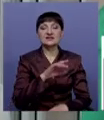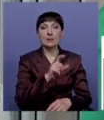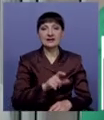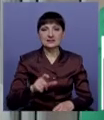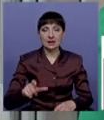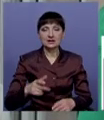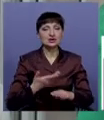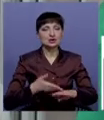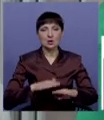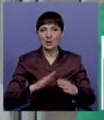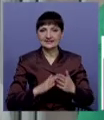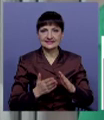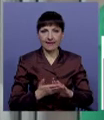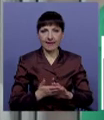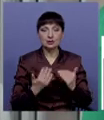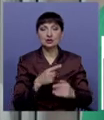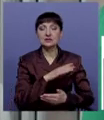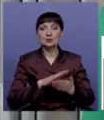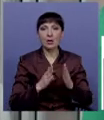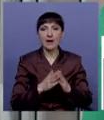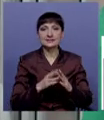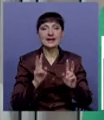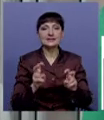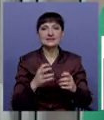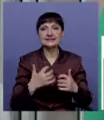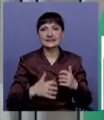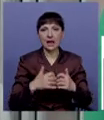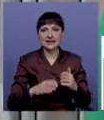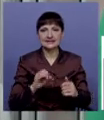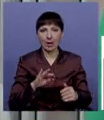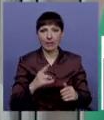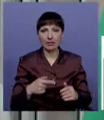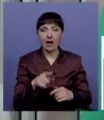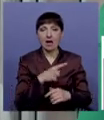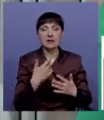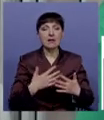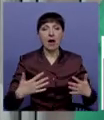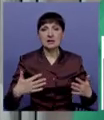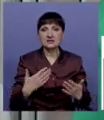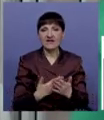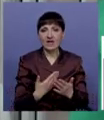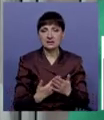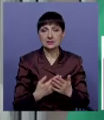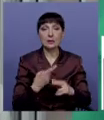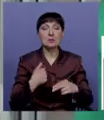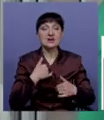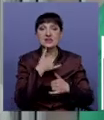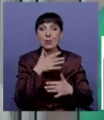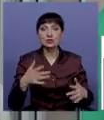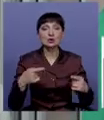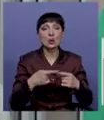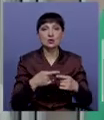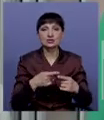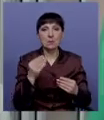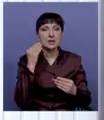поступили в тяжелом состоянии нынешние их положение оценивается как средней степени они выдвигают различные версии поэтому мы не можем прийти к